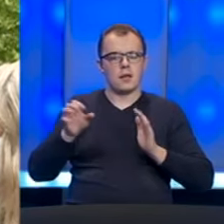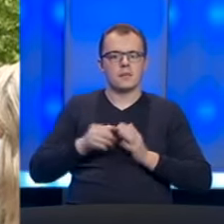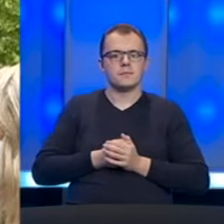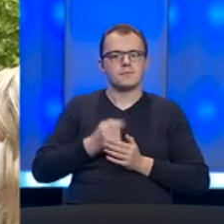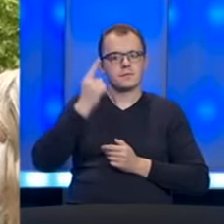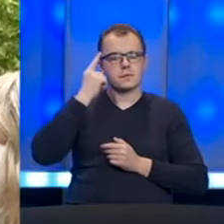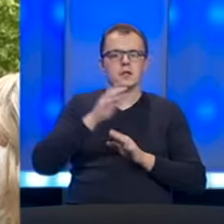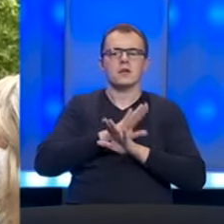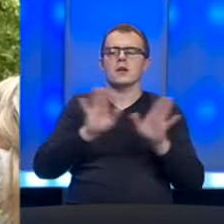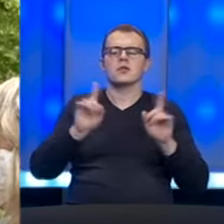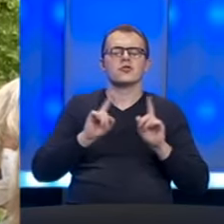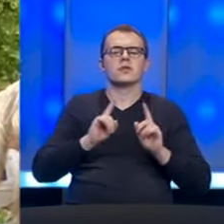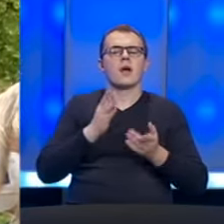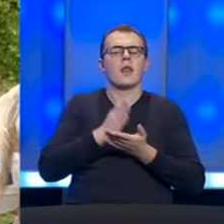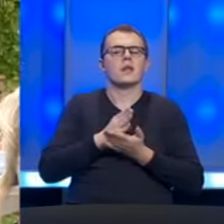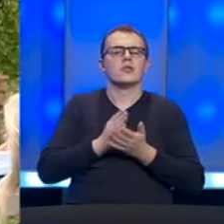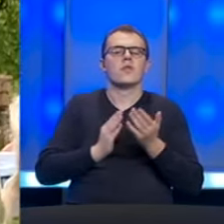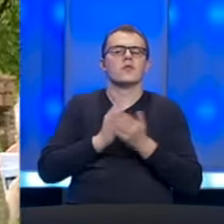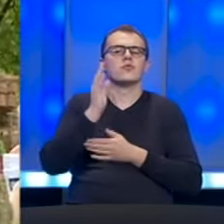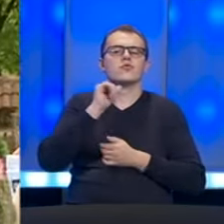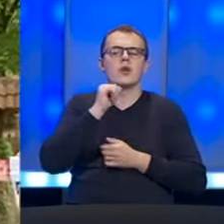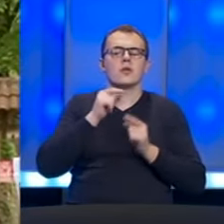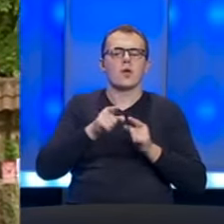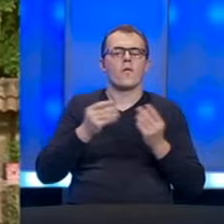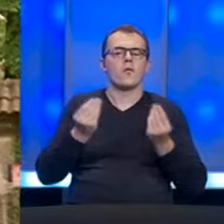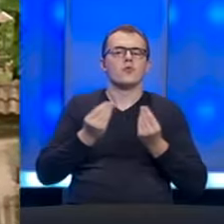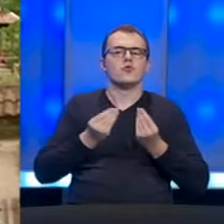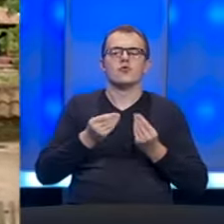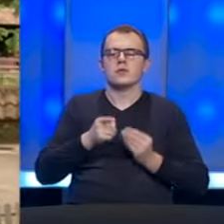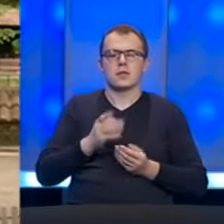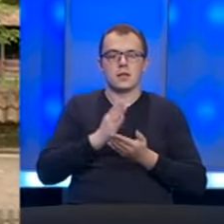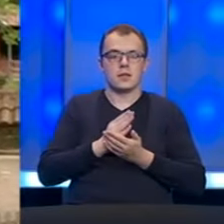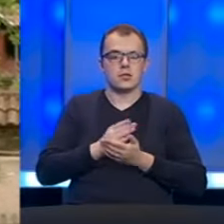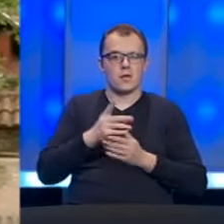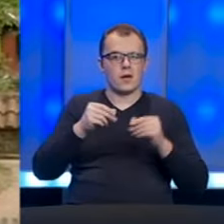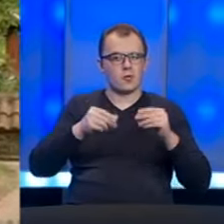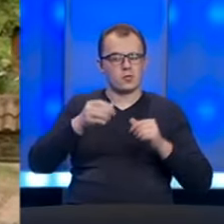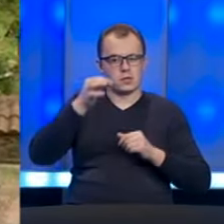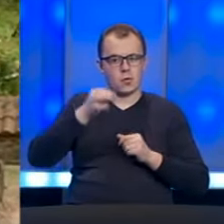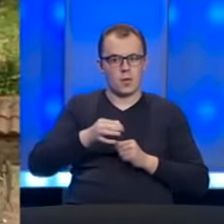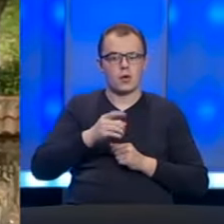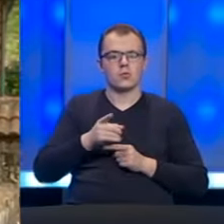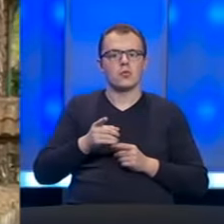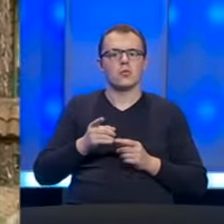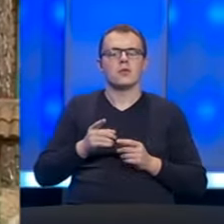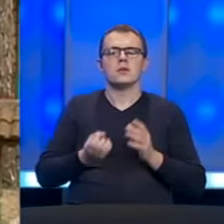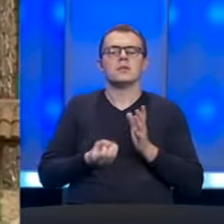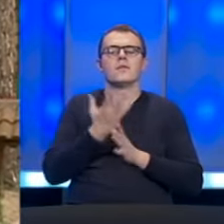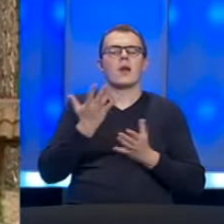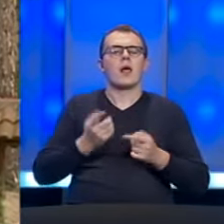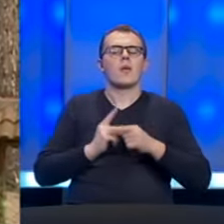Znači ništa se ne dešava slučajno. Znači i ovo što se dešava trenutno na Tuzlanskom kantonu stvarava je